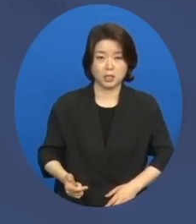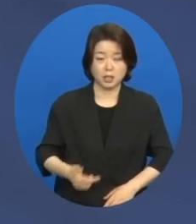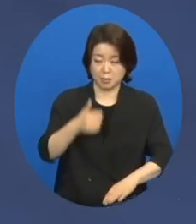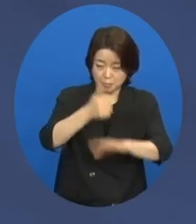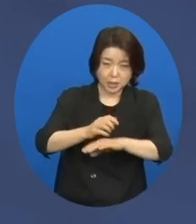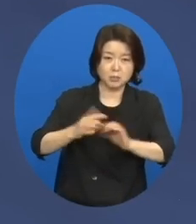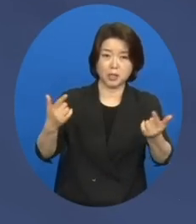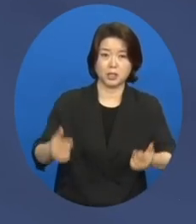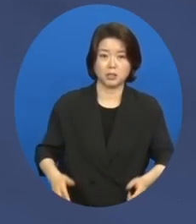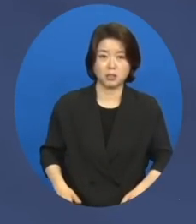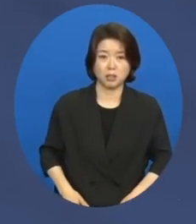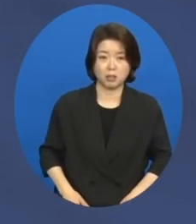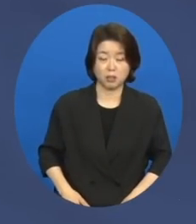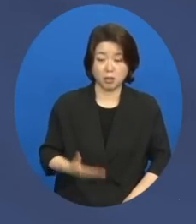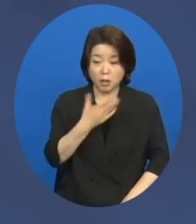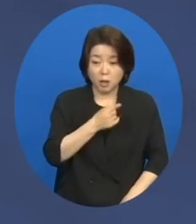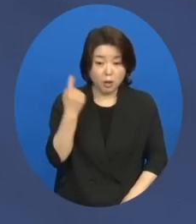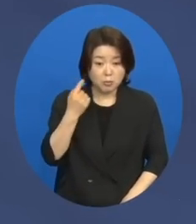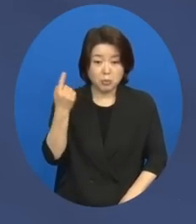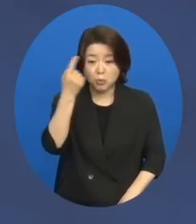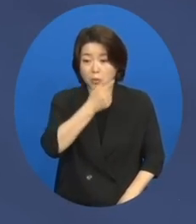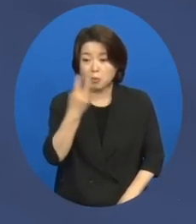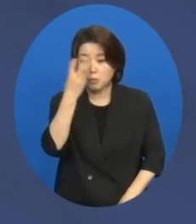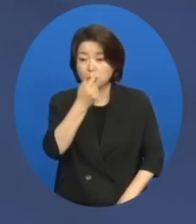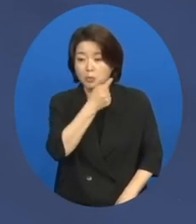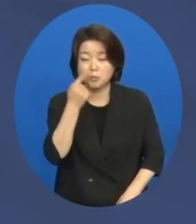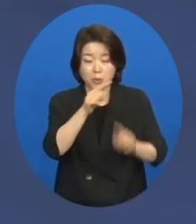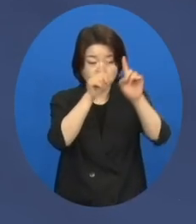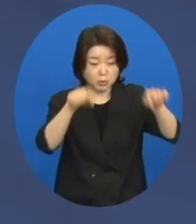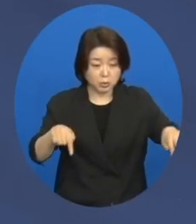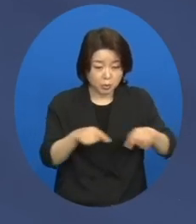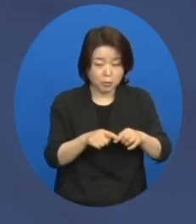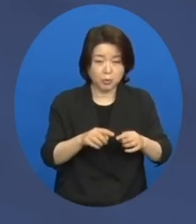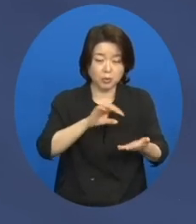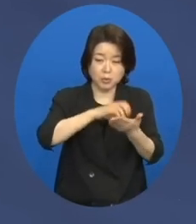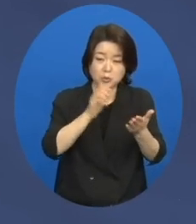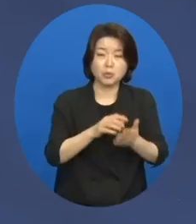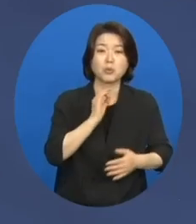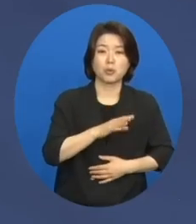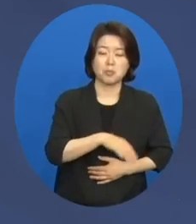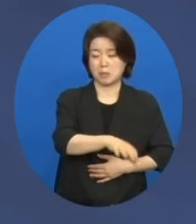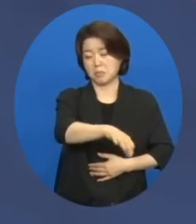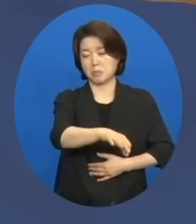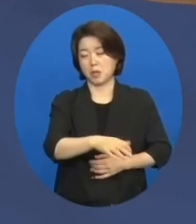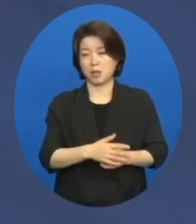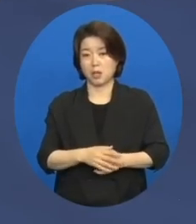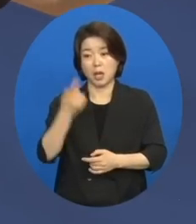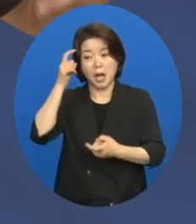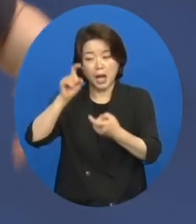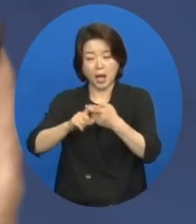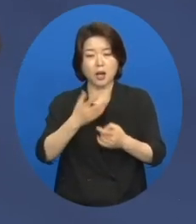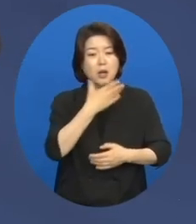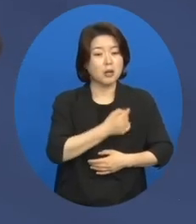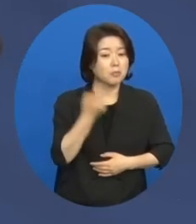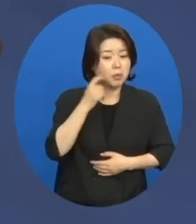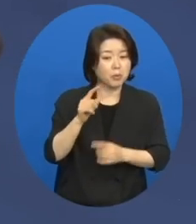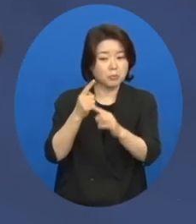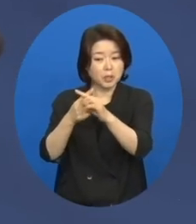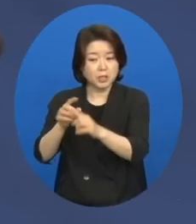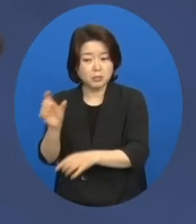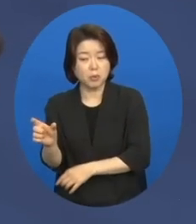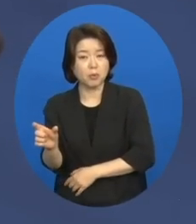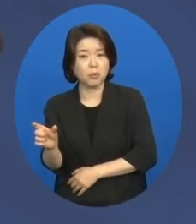뭐에 보증하는 보증서 정도로 생각하고 관심사를 플러스 뭐 여기다 덧붙이는 거예요.